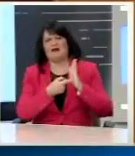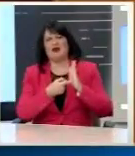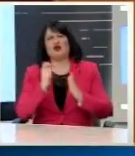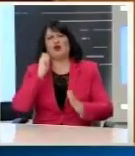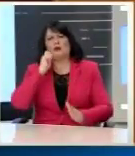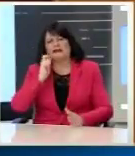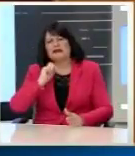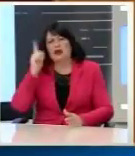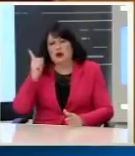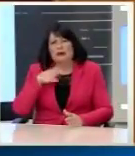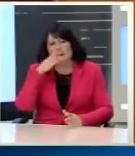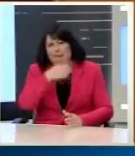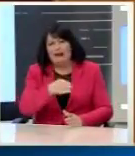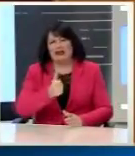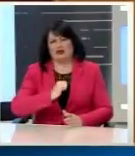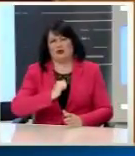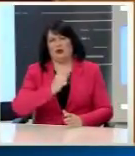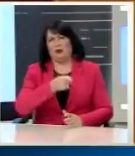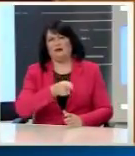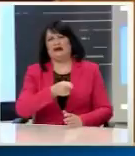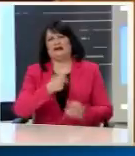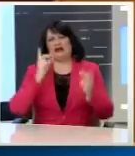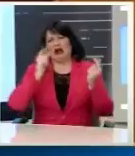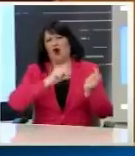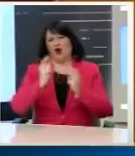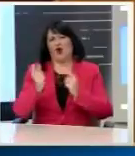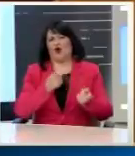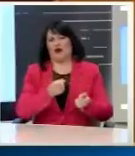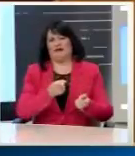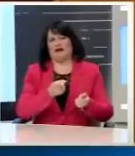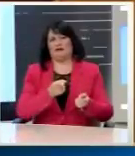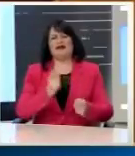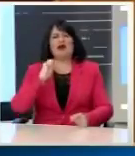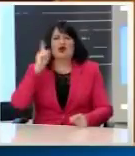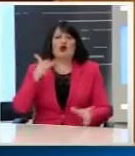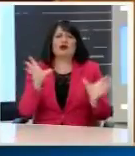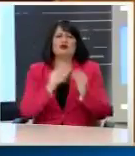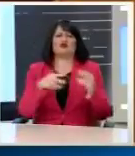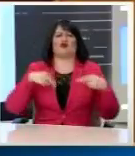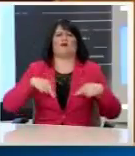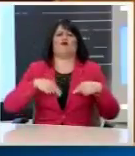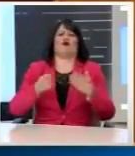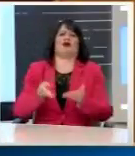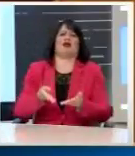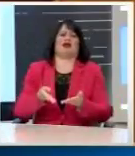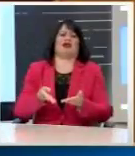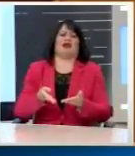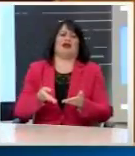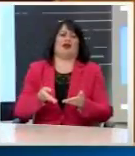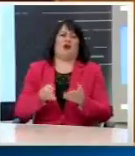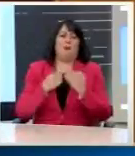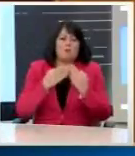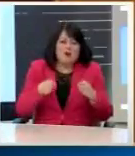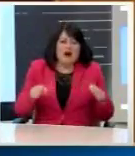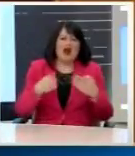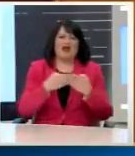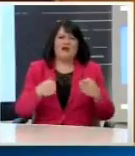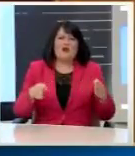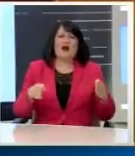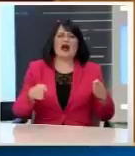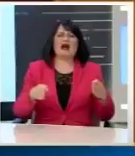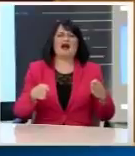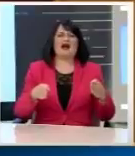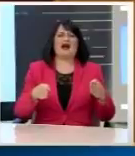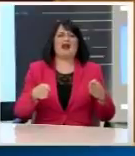ενημέρωσης που στο δωμό της προπαγάνδας, της αντικυβερνητικής προπαγάνδας δεν διστάζουν,